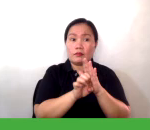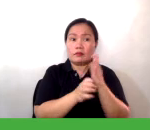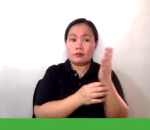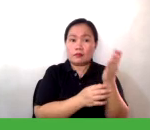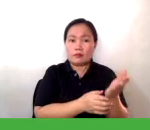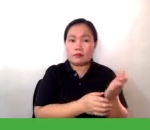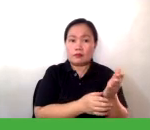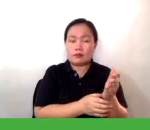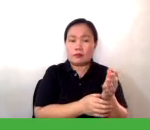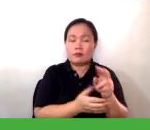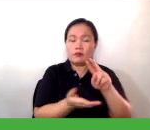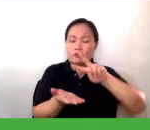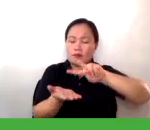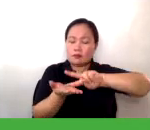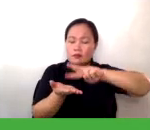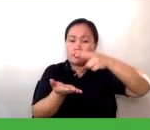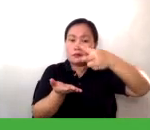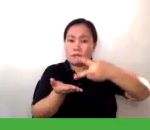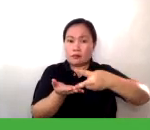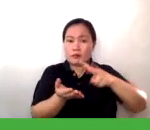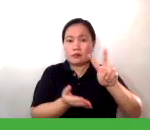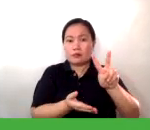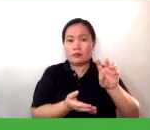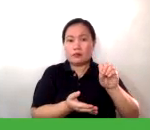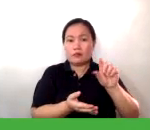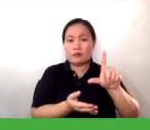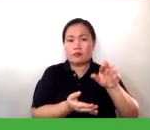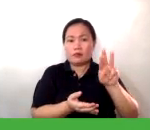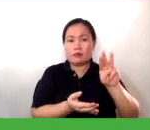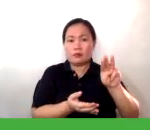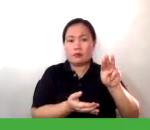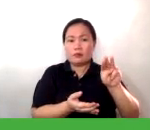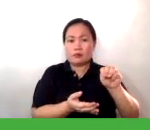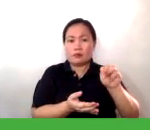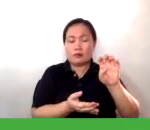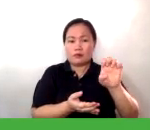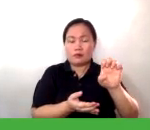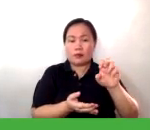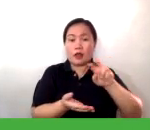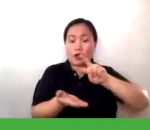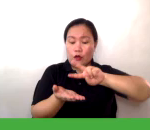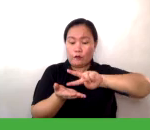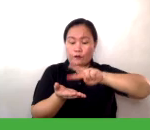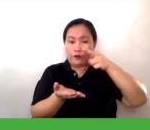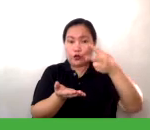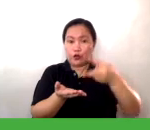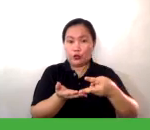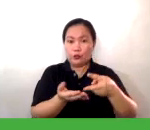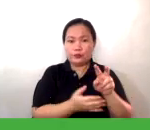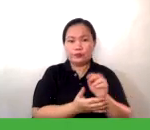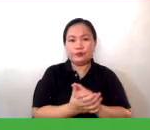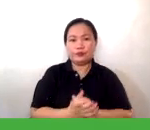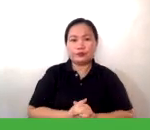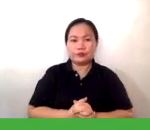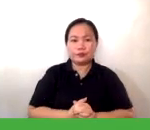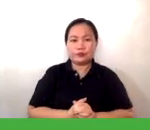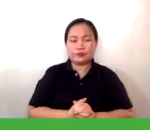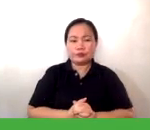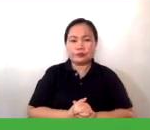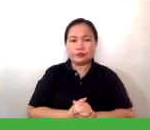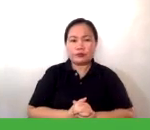So, ito po ay example ng volume. Okay, so volume na po ito. Yung kanina, bago